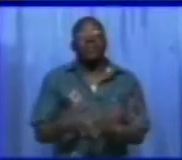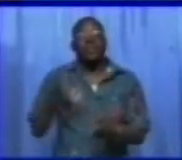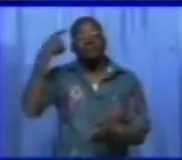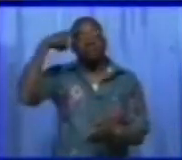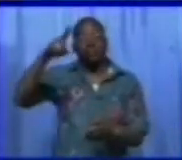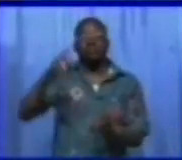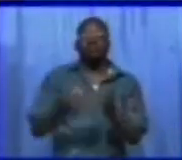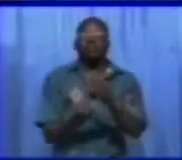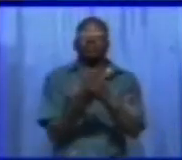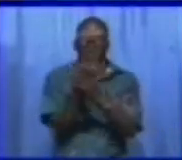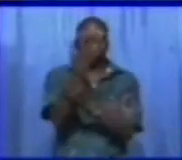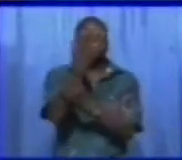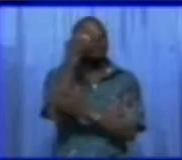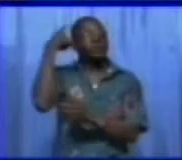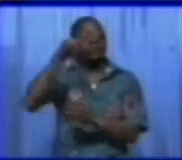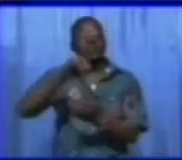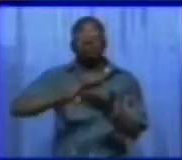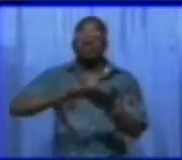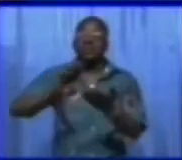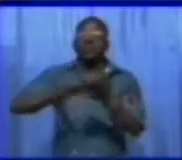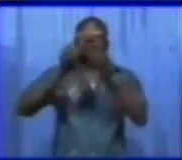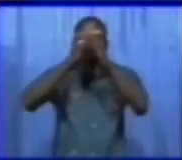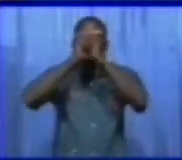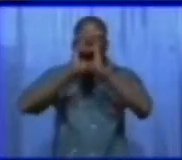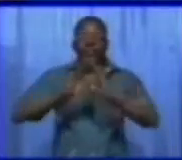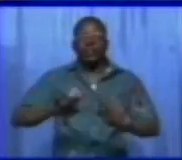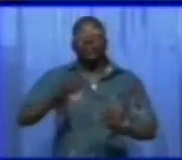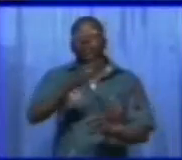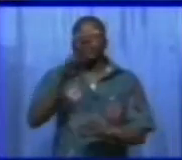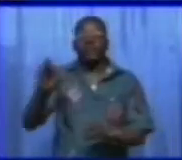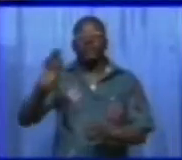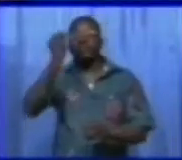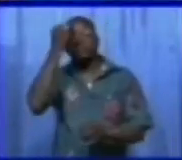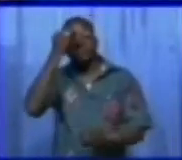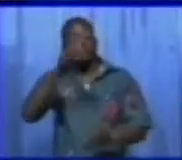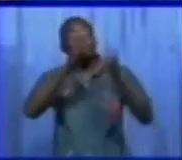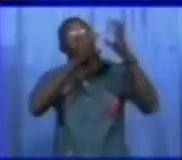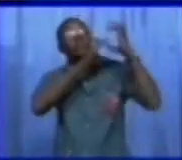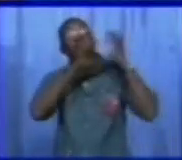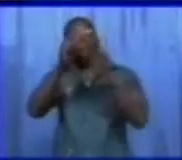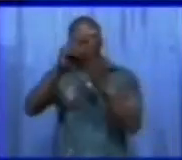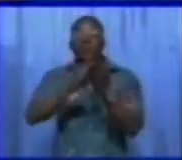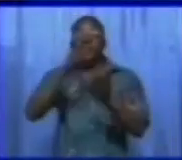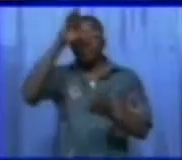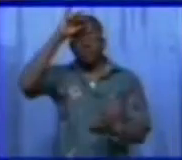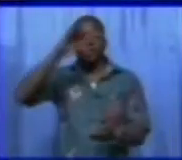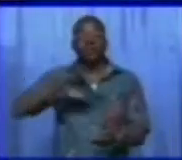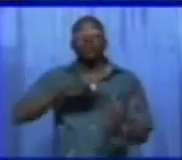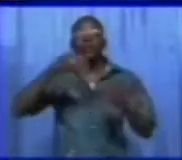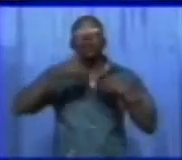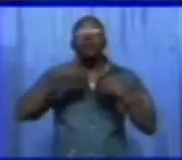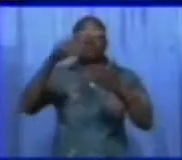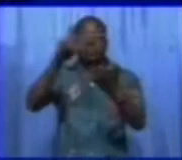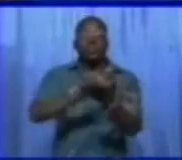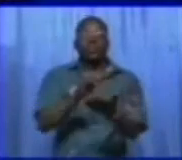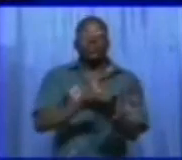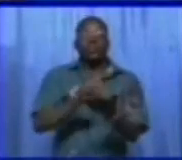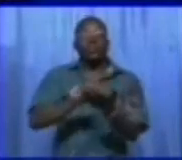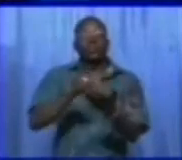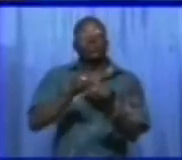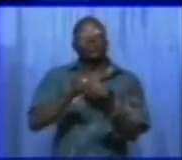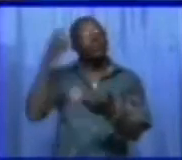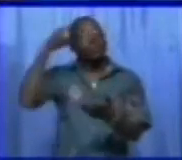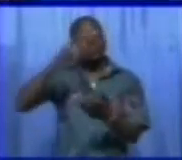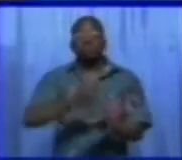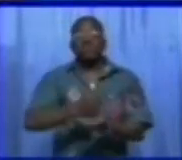Pour la promotion de la tolérance et de la paix au Burkina Faso, le ministère en charge des droits humains dispose d'un document de référence.